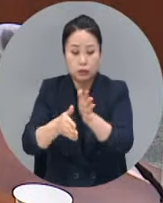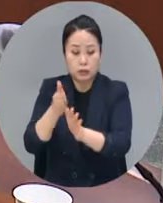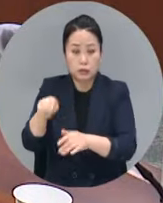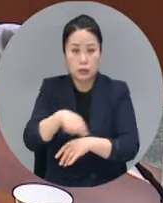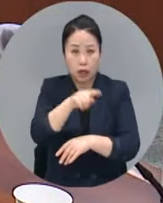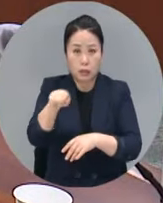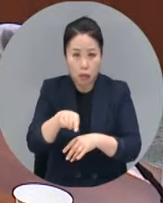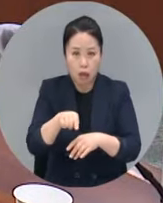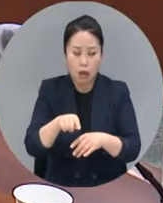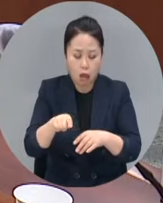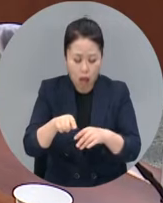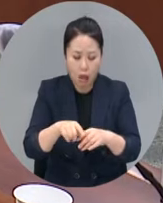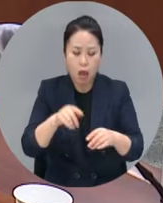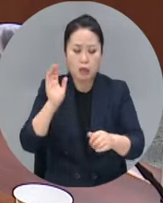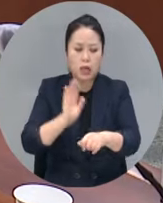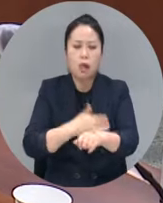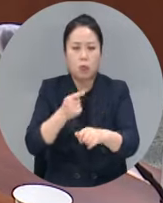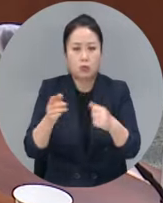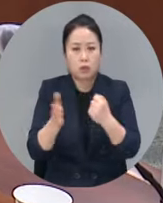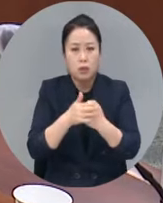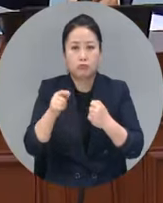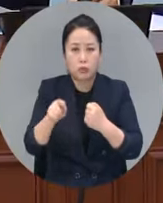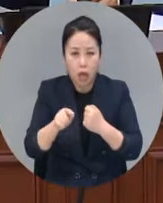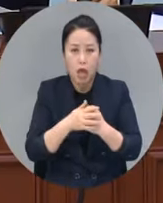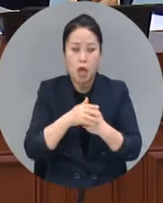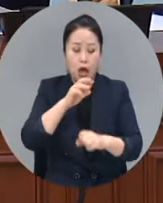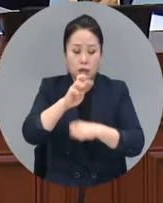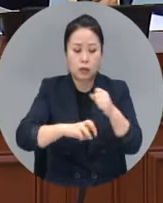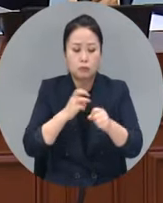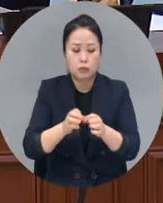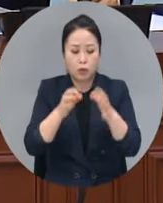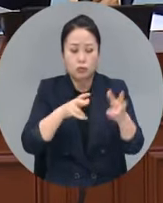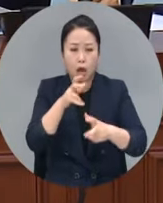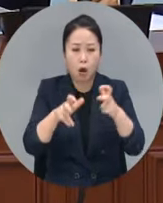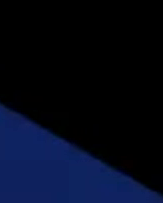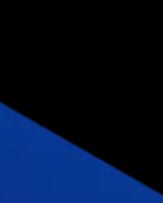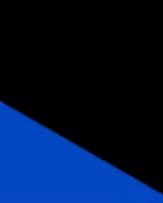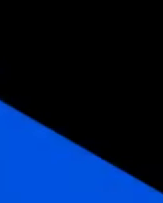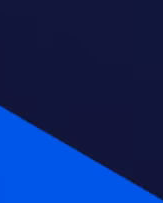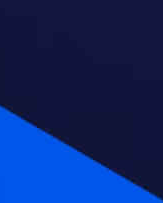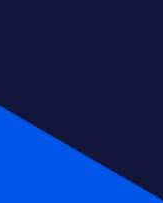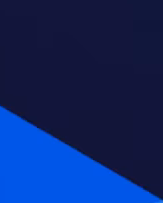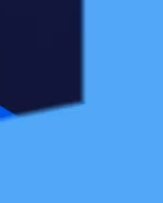돌아가고 행정에 대한 불신만 초래하게 됐습니다. MBC 뉴스 류재민입니다.